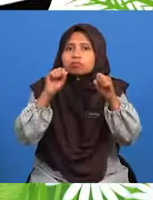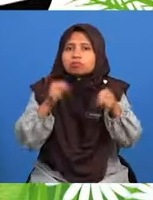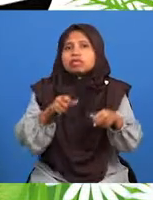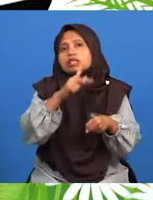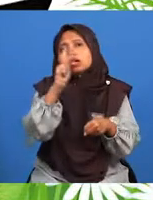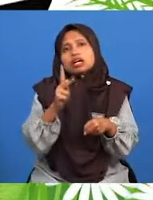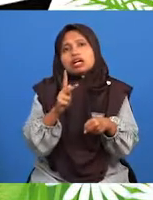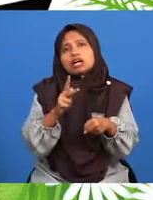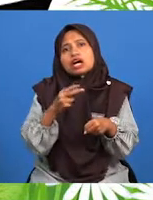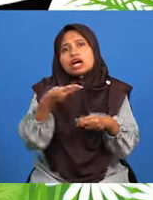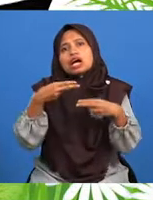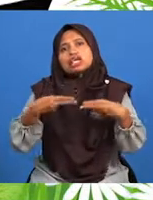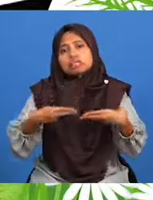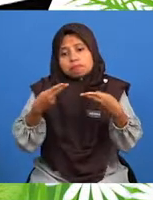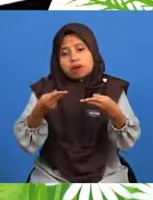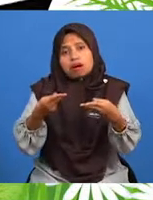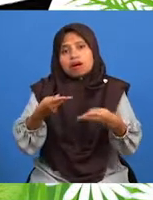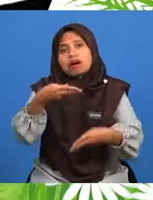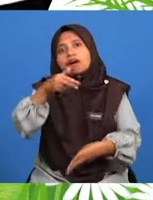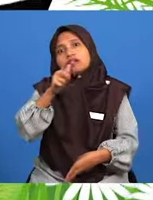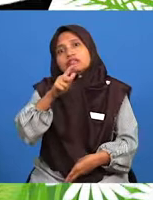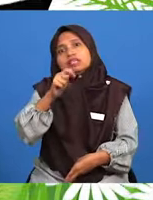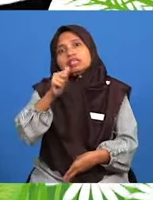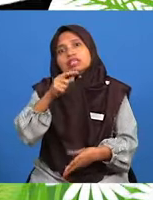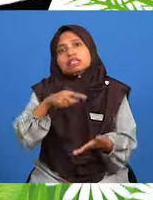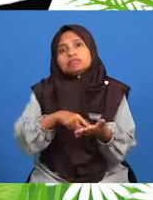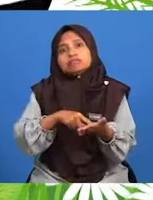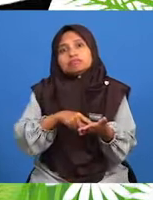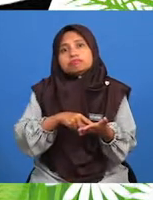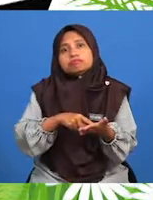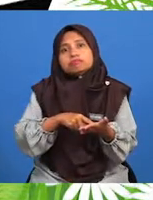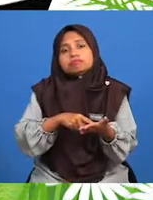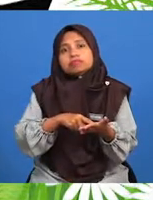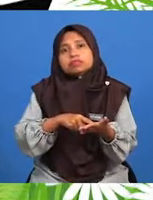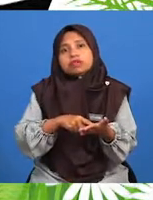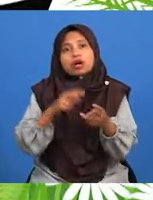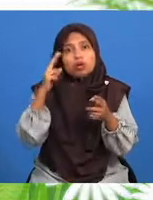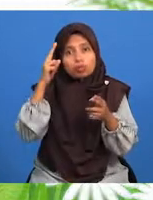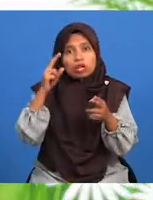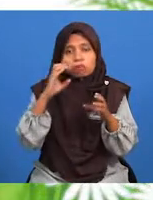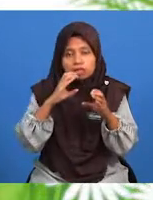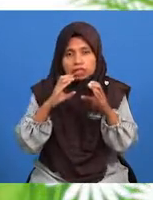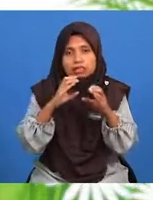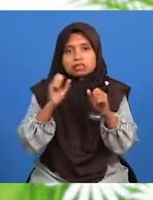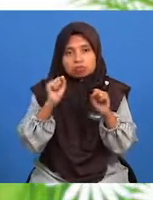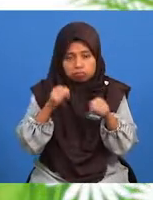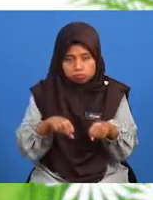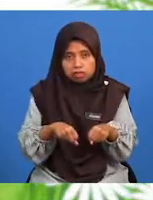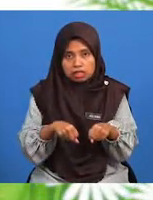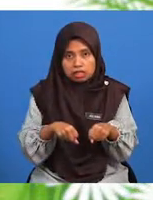Bolehkah menghibah harta ni sebenarnya? Ijma' ulama mengharuskan pemberian al-hibah